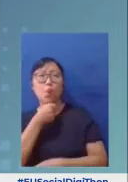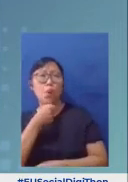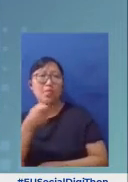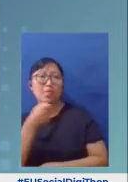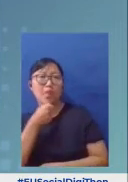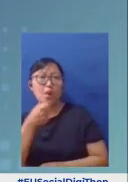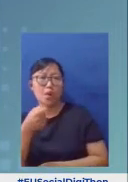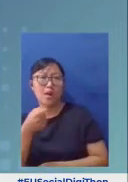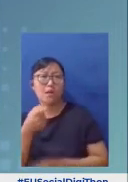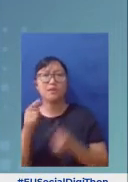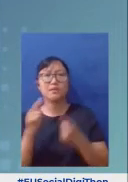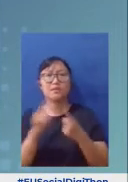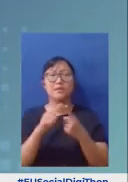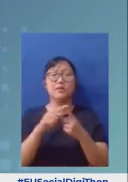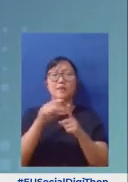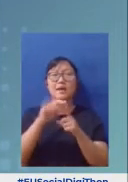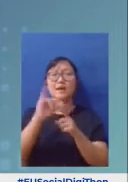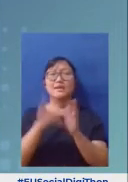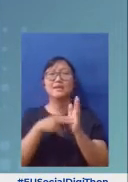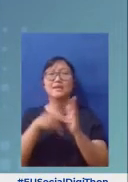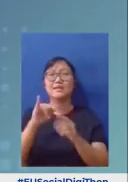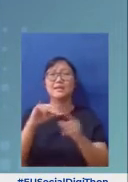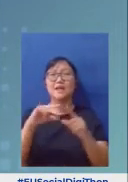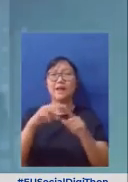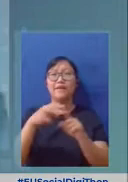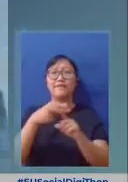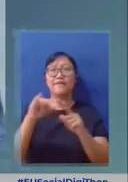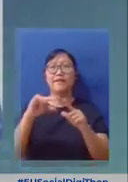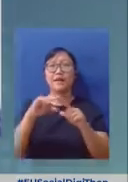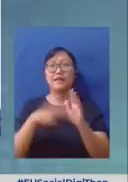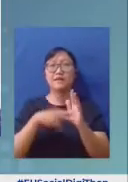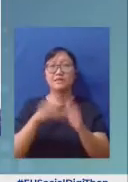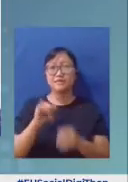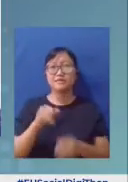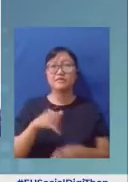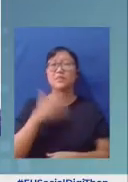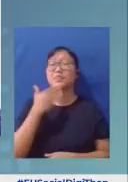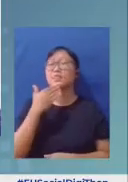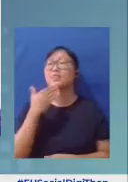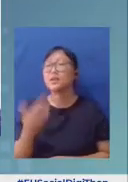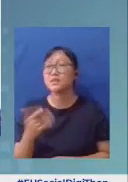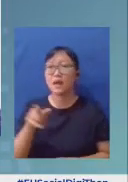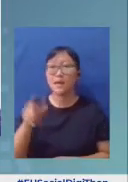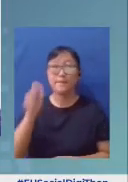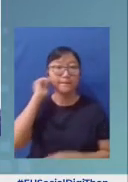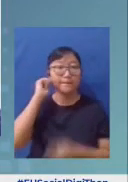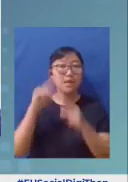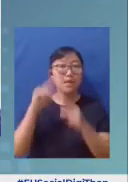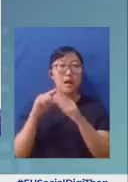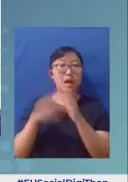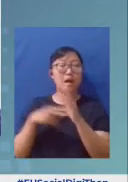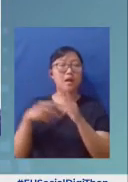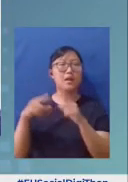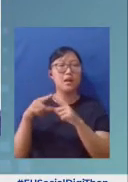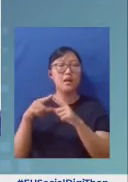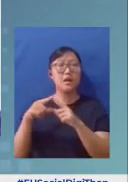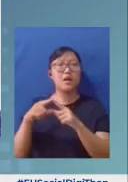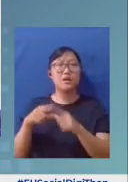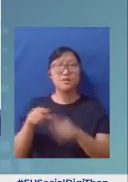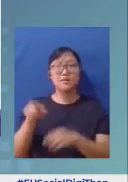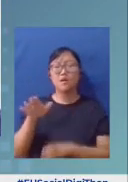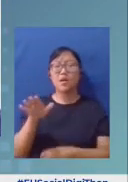Mbak Dini Afriani untuk Mbak Nina. Mbak Ana katanya, banyak pelaku bullying menganggap hanya bercanda.